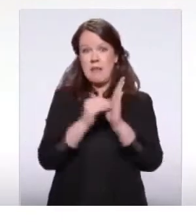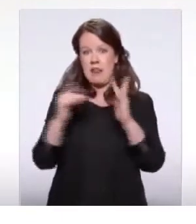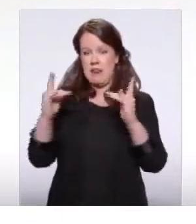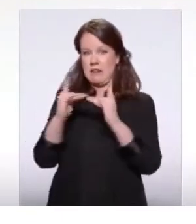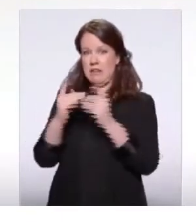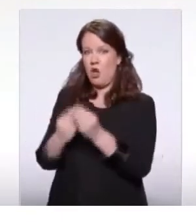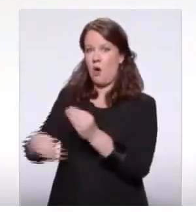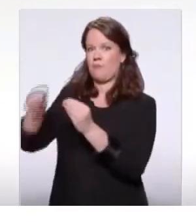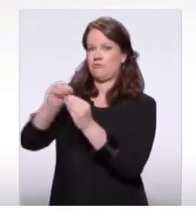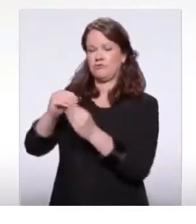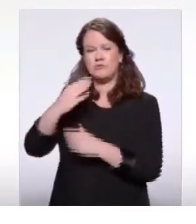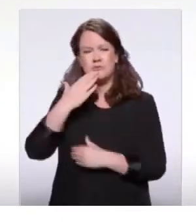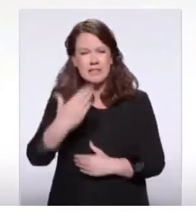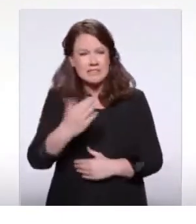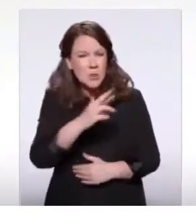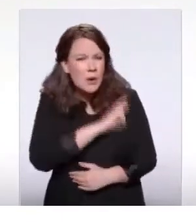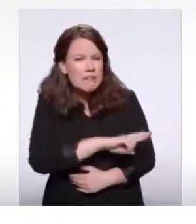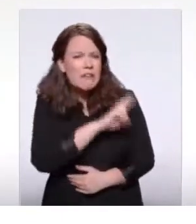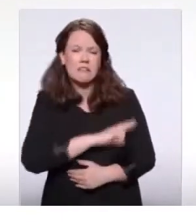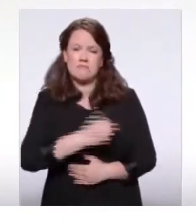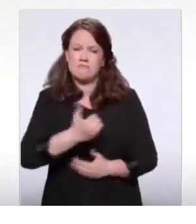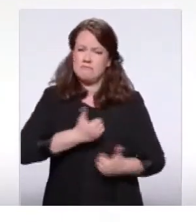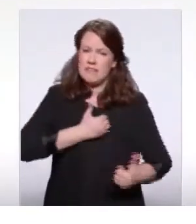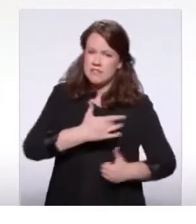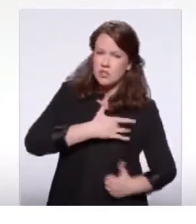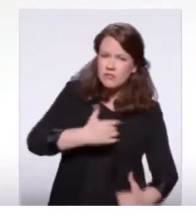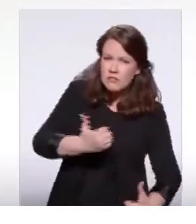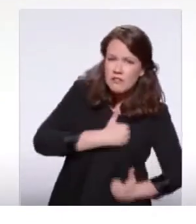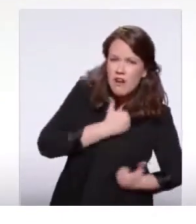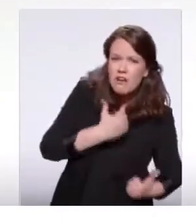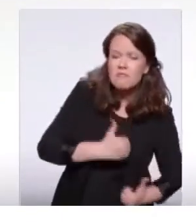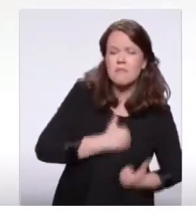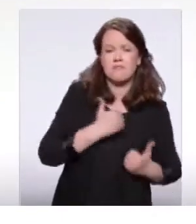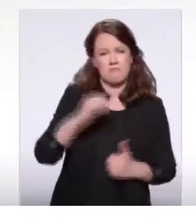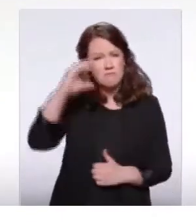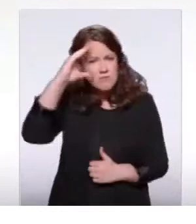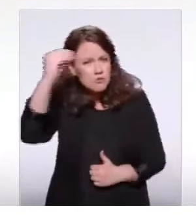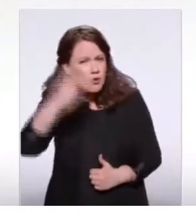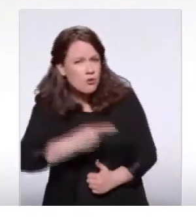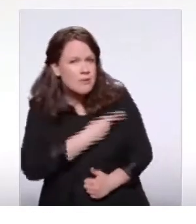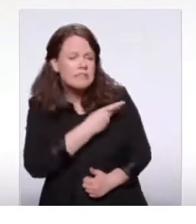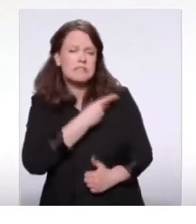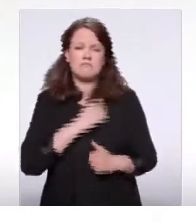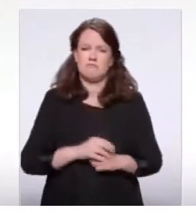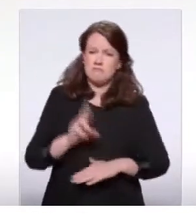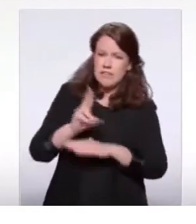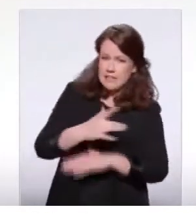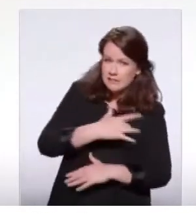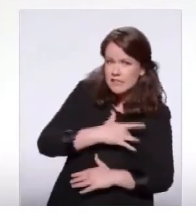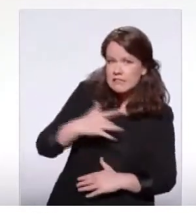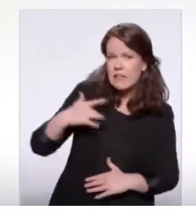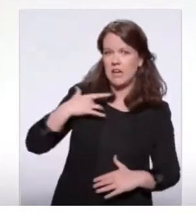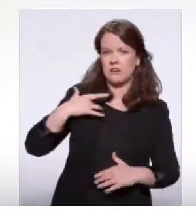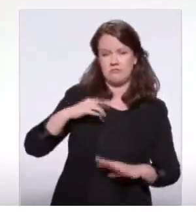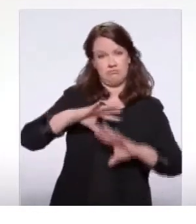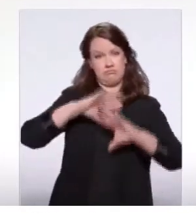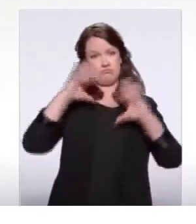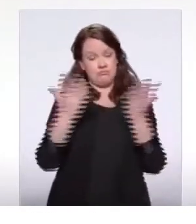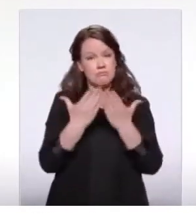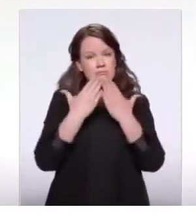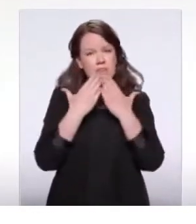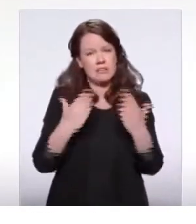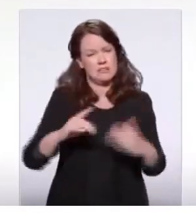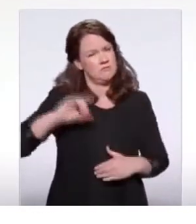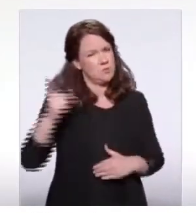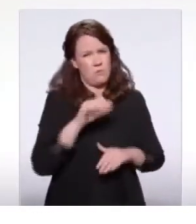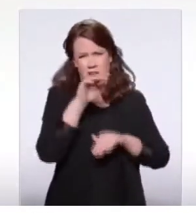les retraités, le service de santé des armées, tous les volontaires de la réserve sanitaire. Tous sont mobilisés, seront mobilisés de